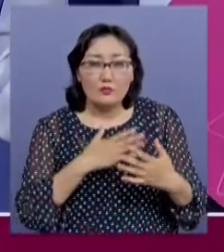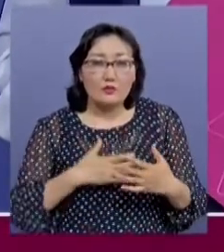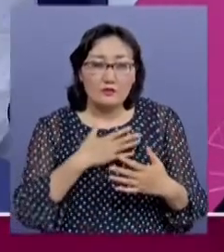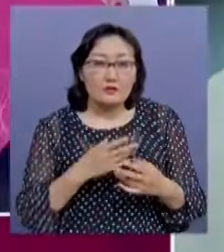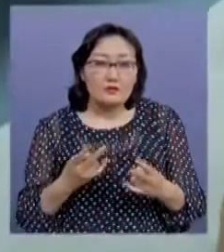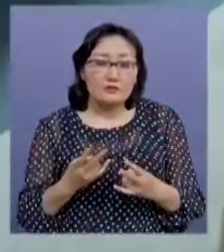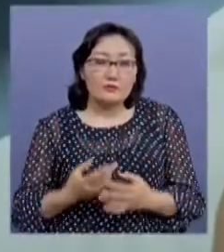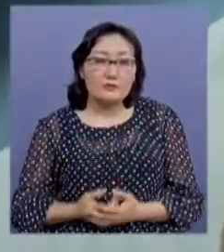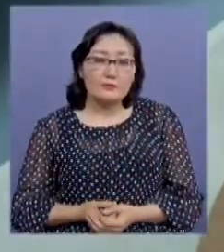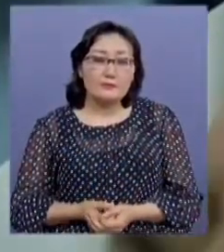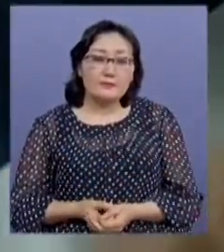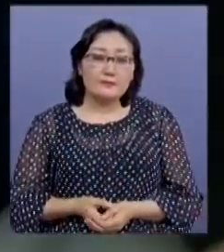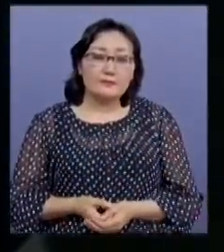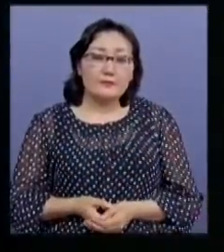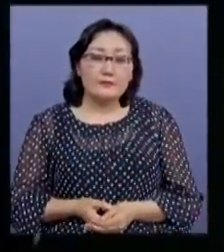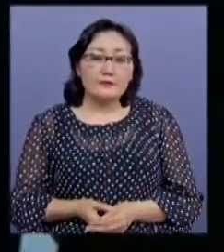жөн.